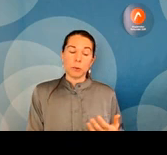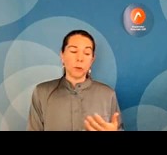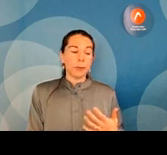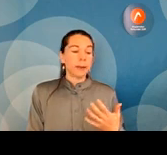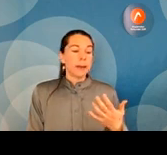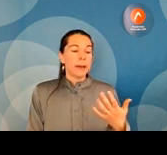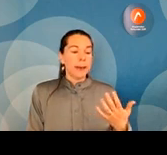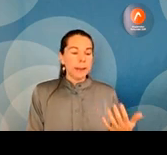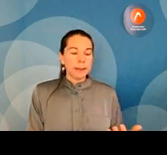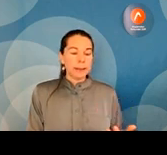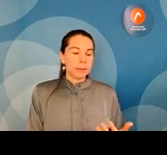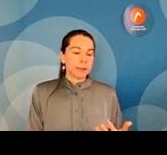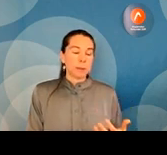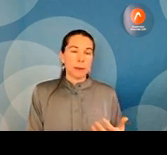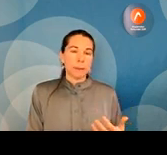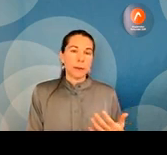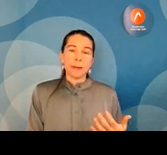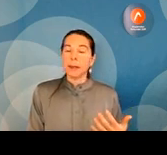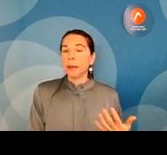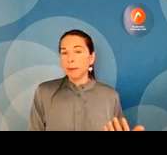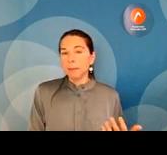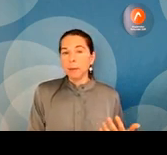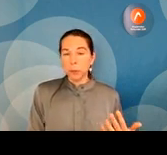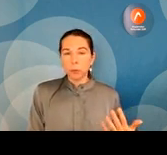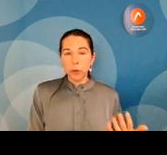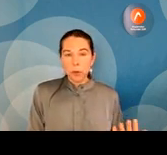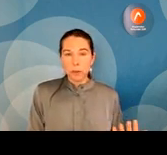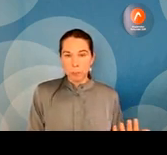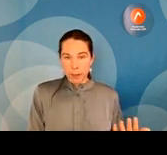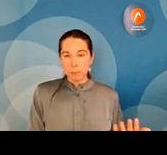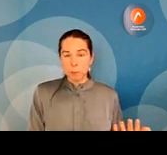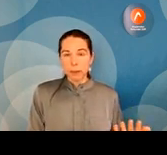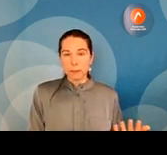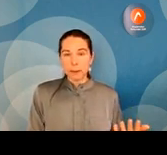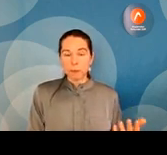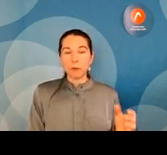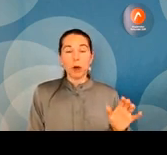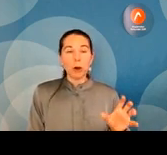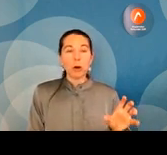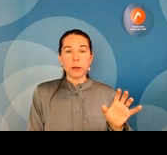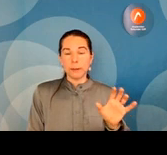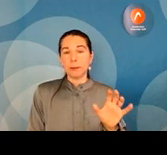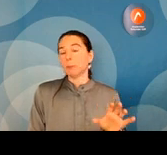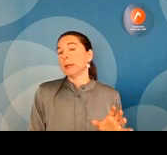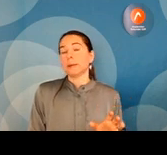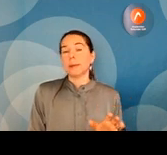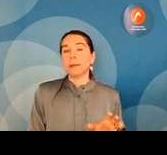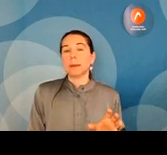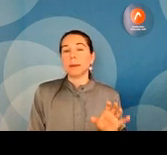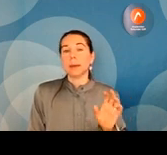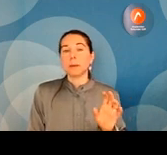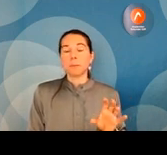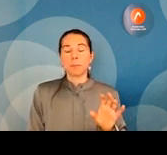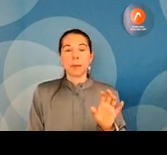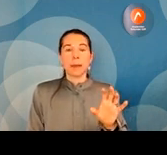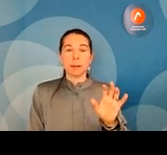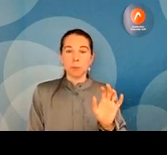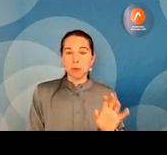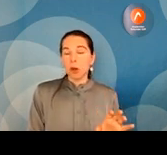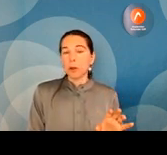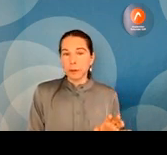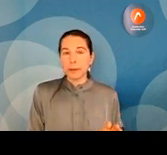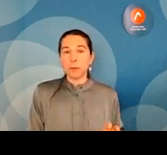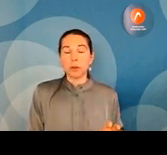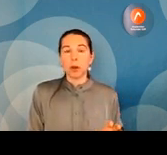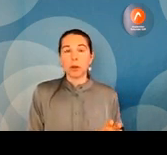en fördom om att äldre medarbetare tränger inte ut yngre på arbetsmarknaden. Vi har inte på det sättet ett